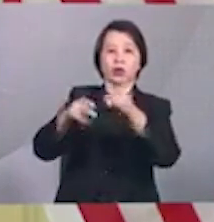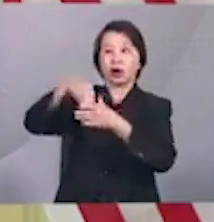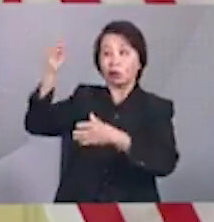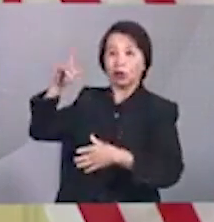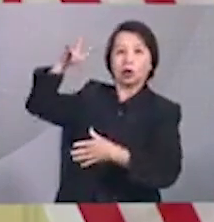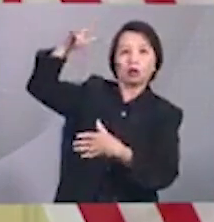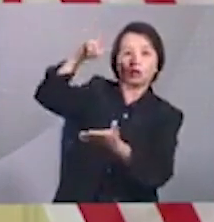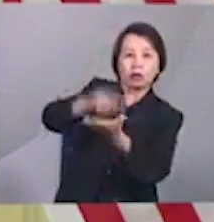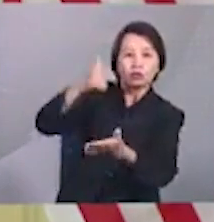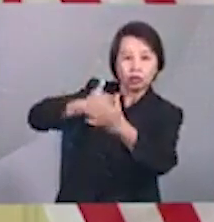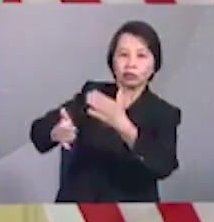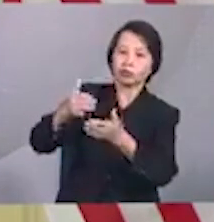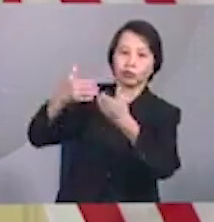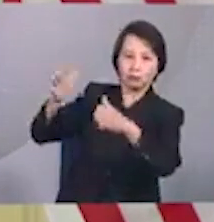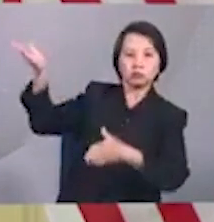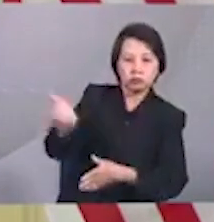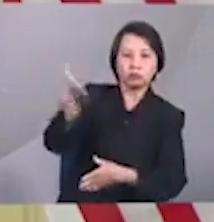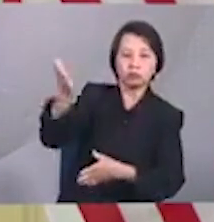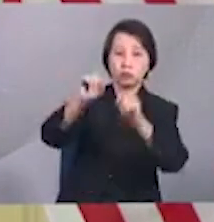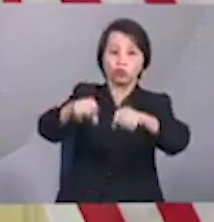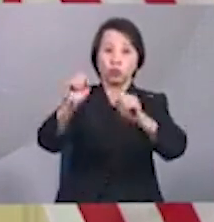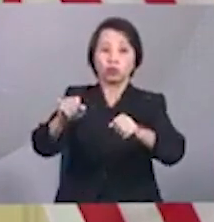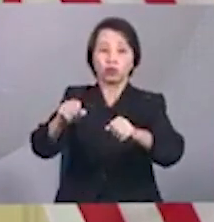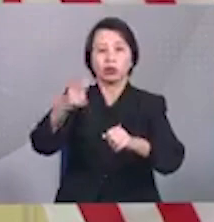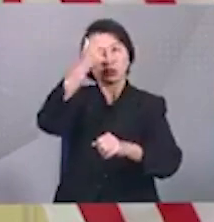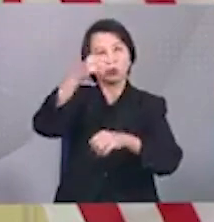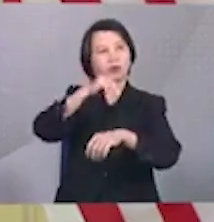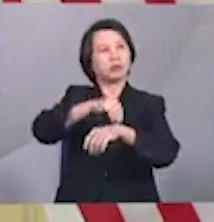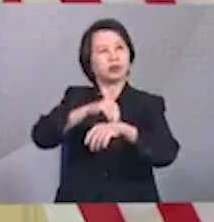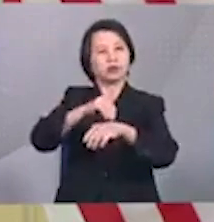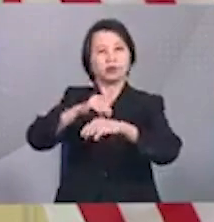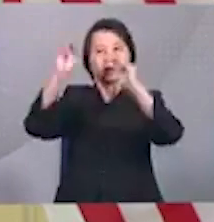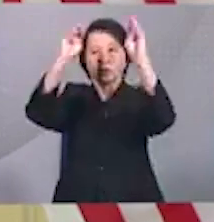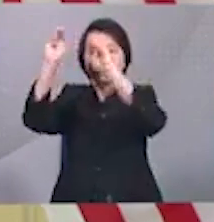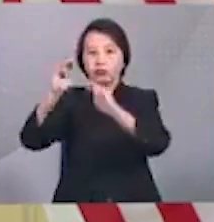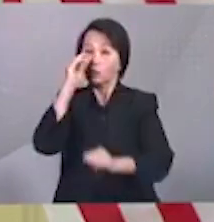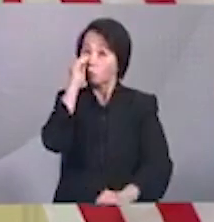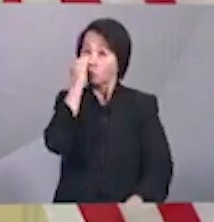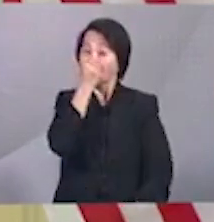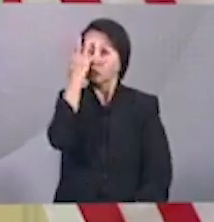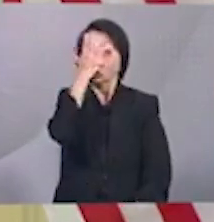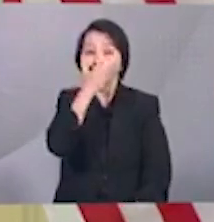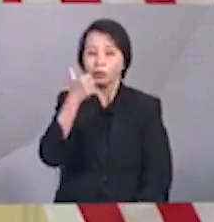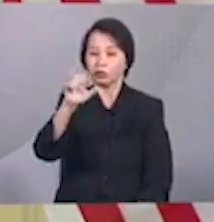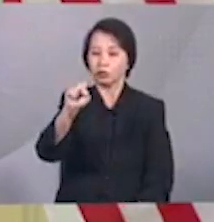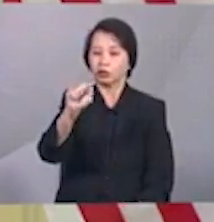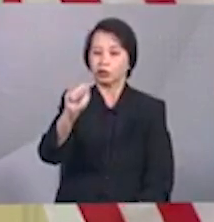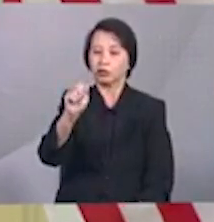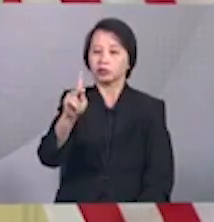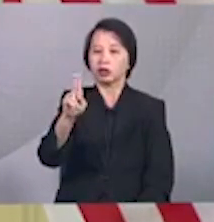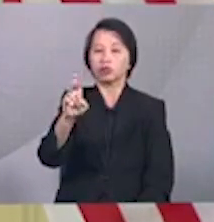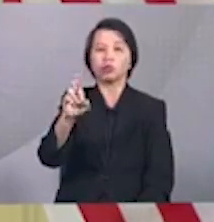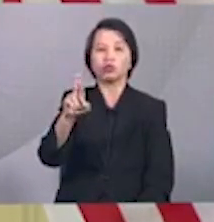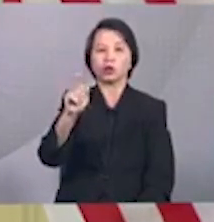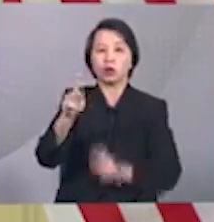luar ke negara mereka. Waktu itu musim bunga sakura. Ramai yang datang